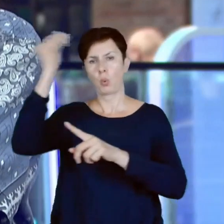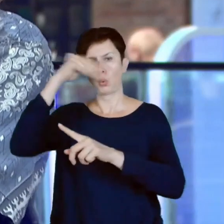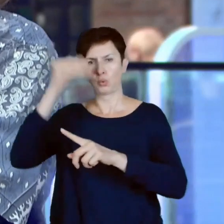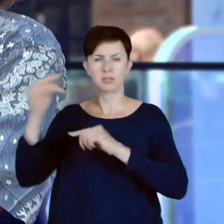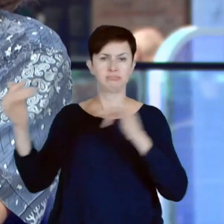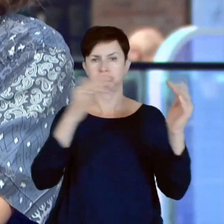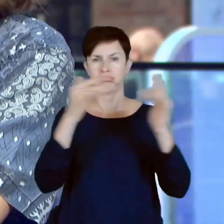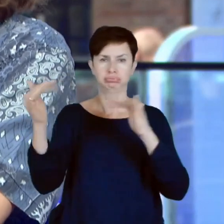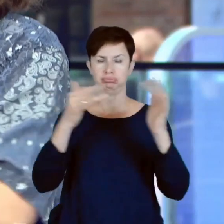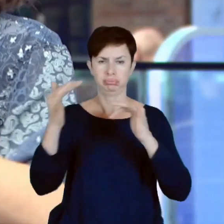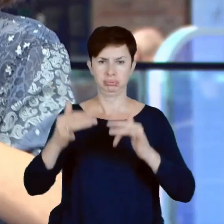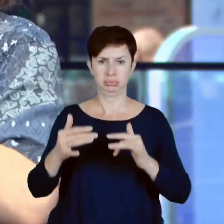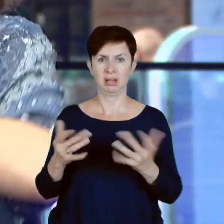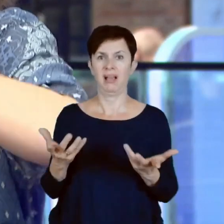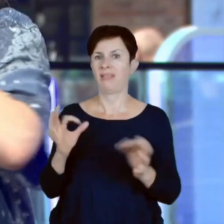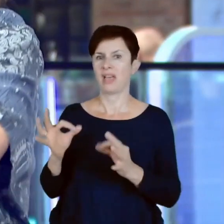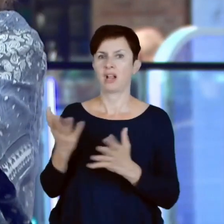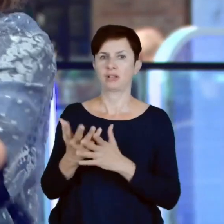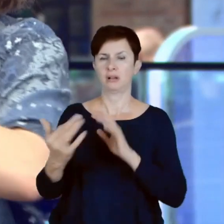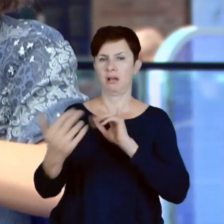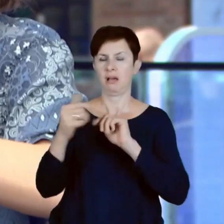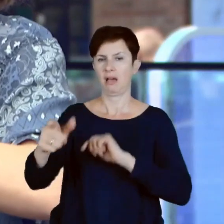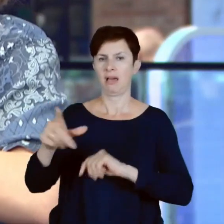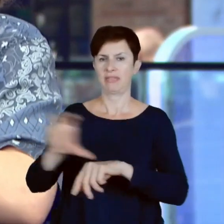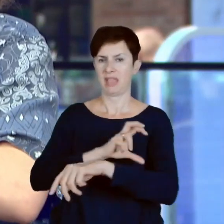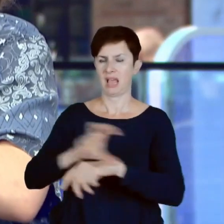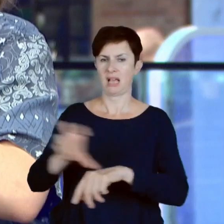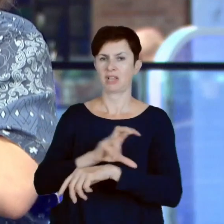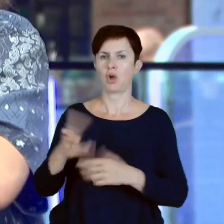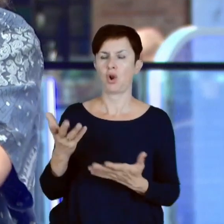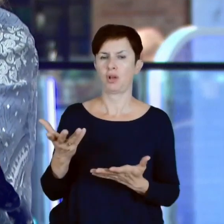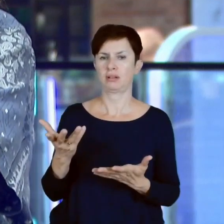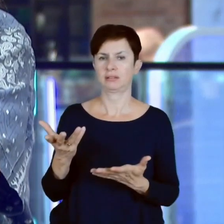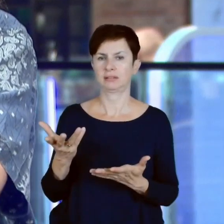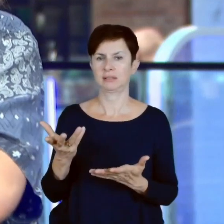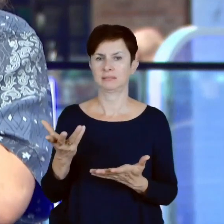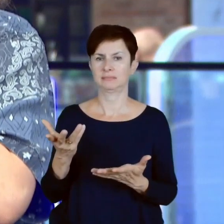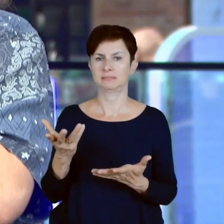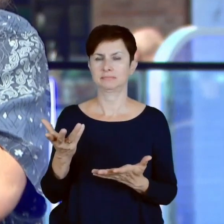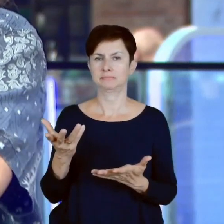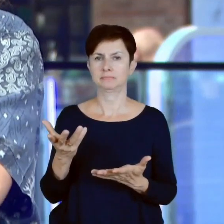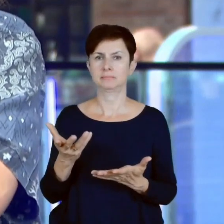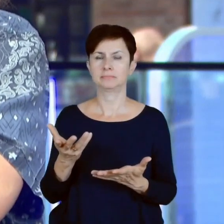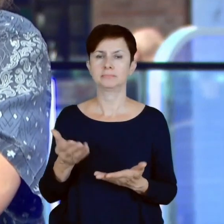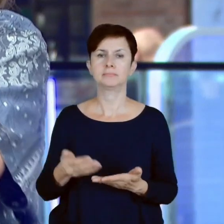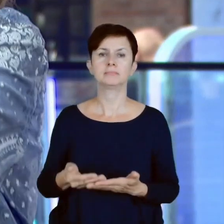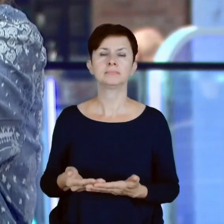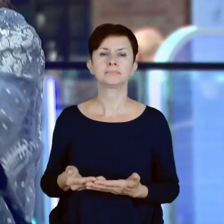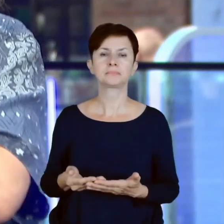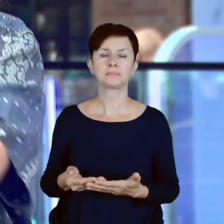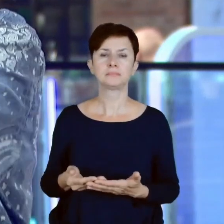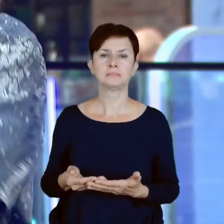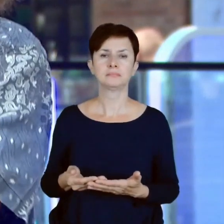złapiemy tego momentu, w którym to właśnie ta technologia staje się partnerem, a nie mistrzem. I to podejście